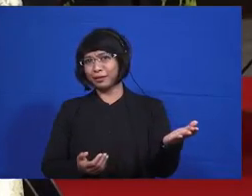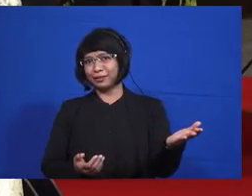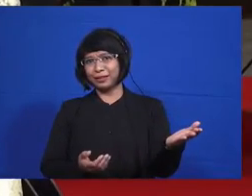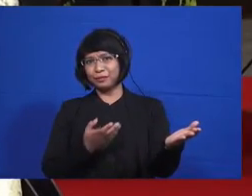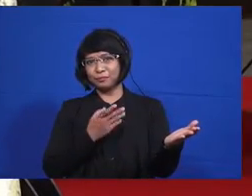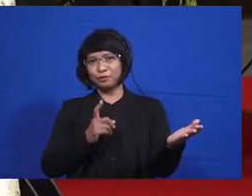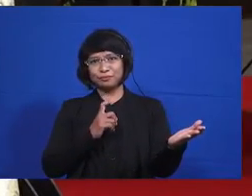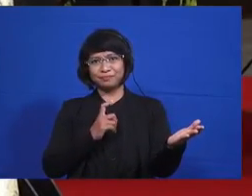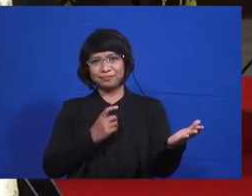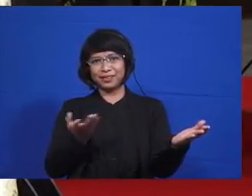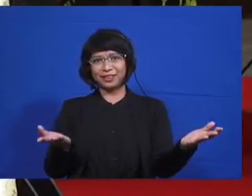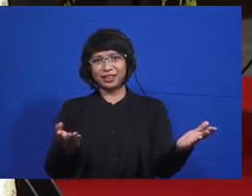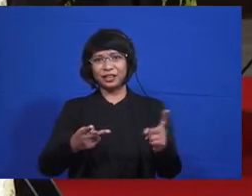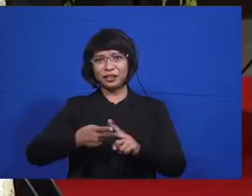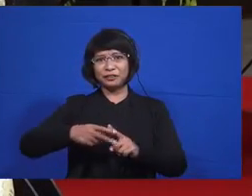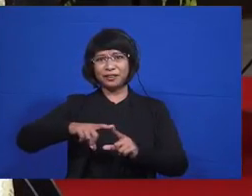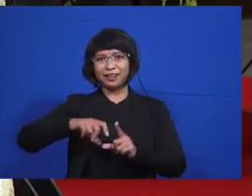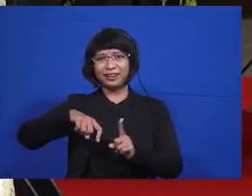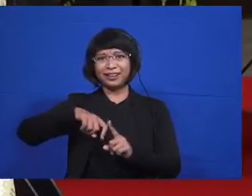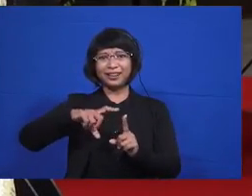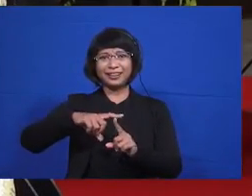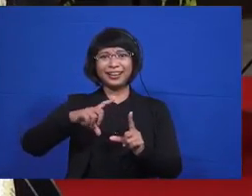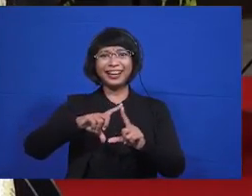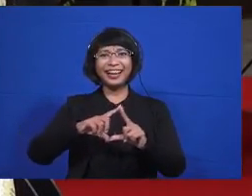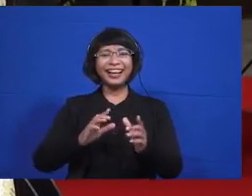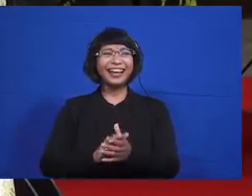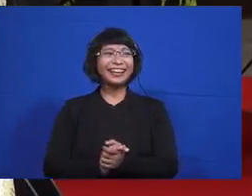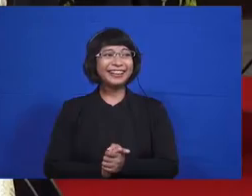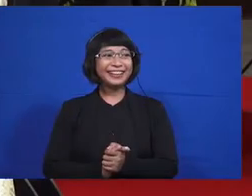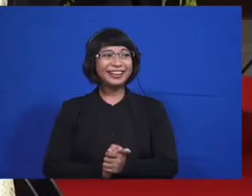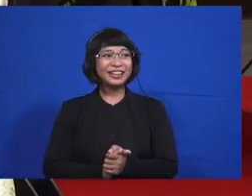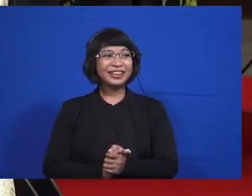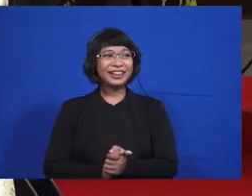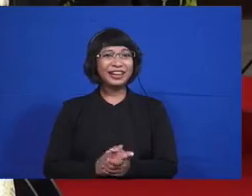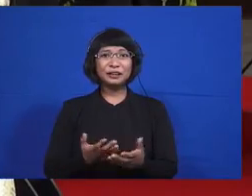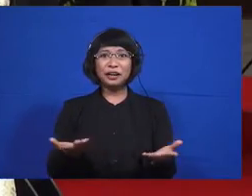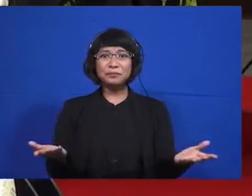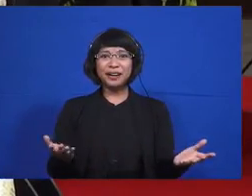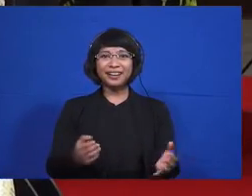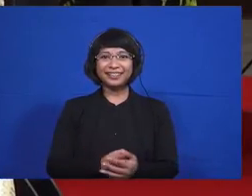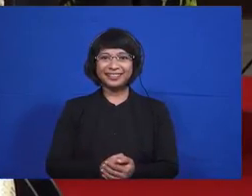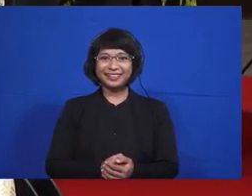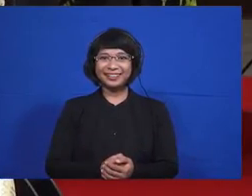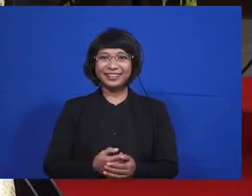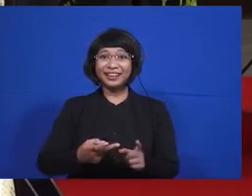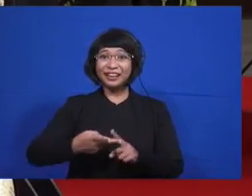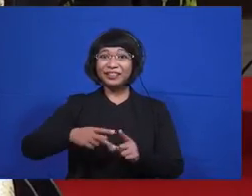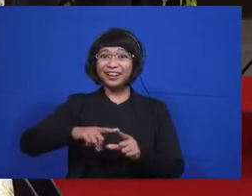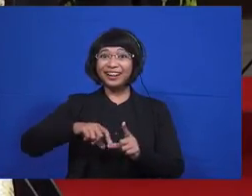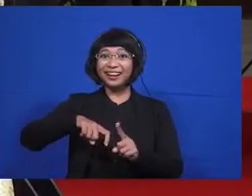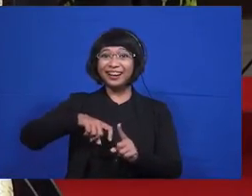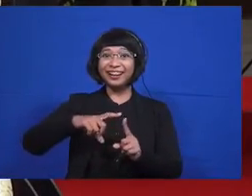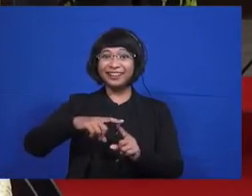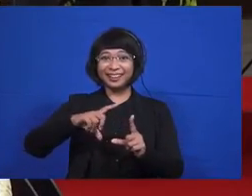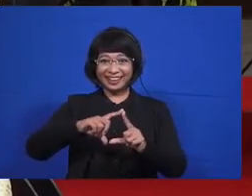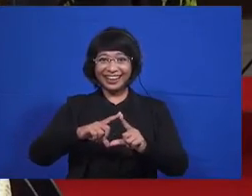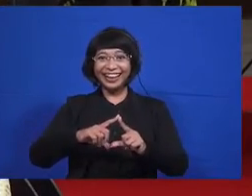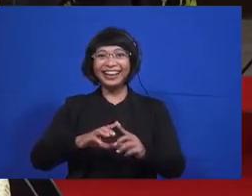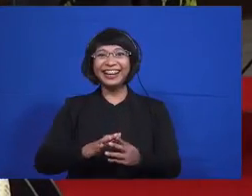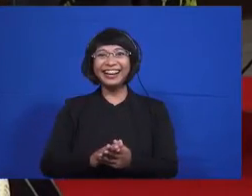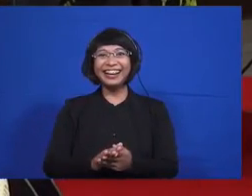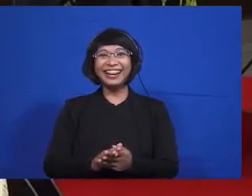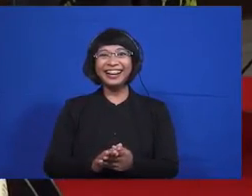fakta mengatakan, itu fakta apa nih? Fakta sejarah hidup saya, Monsinyur. Oh, sejarah hidupmu. Iya. Ya. Sok ngresulo.